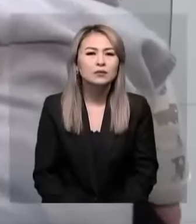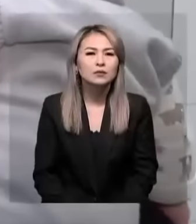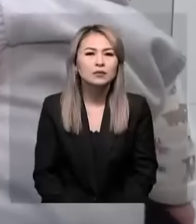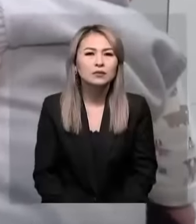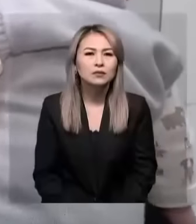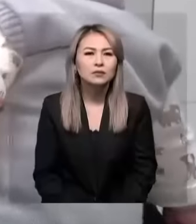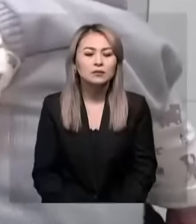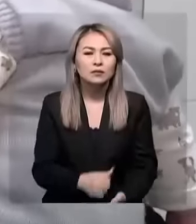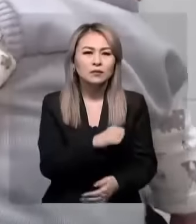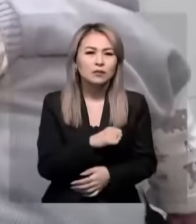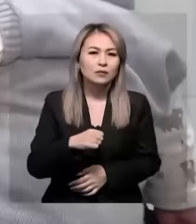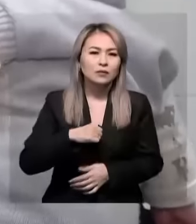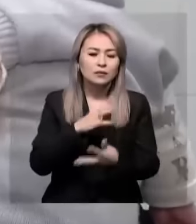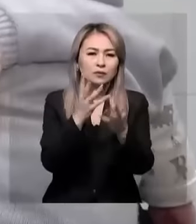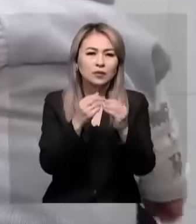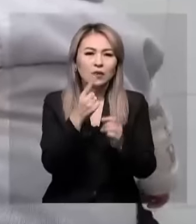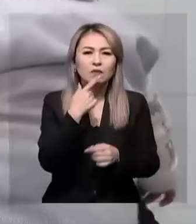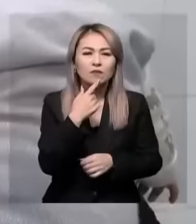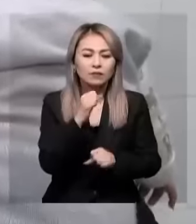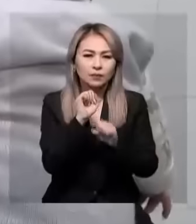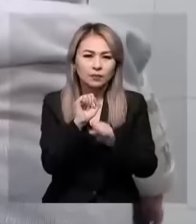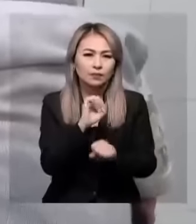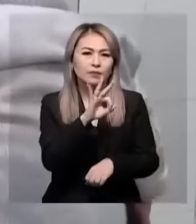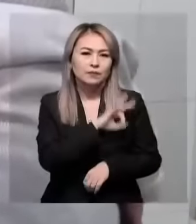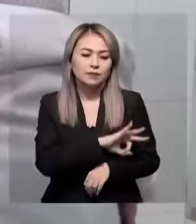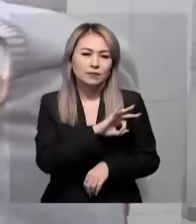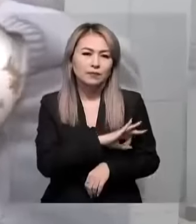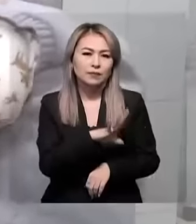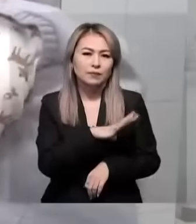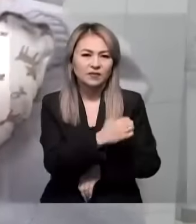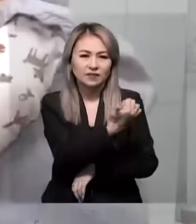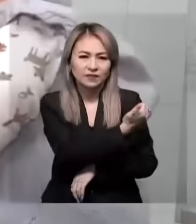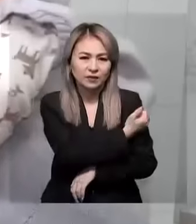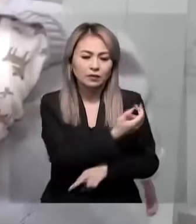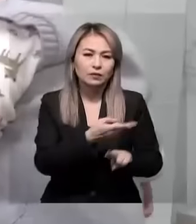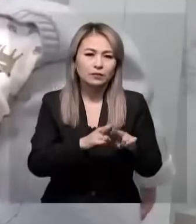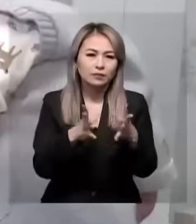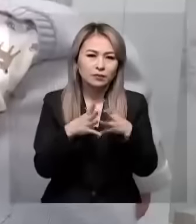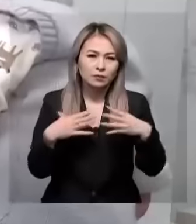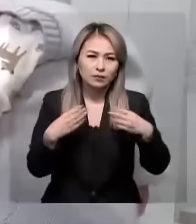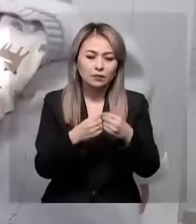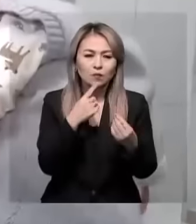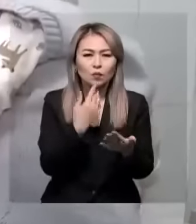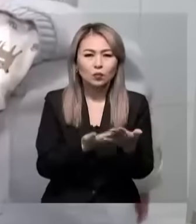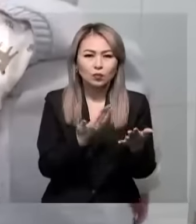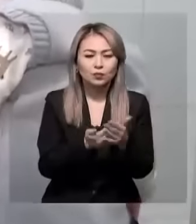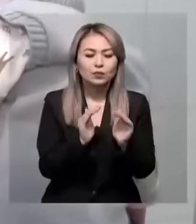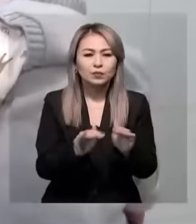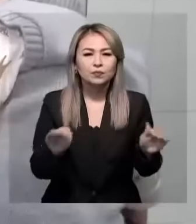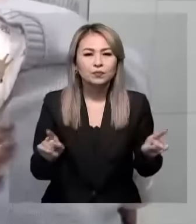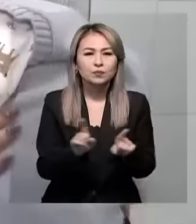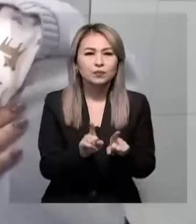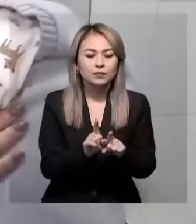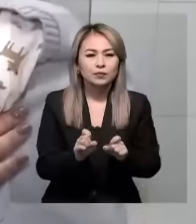самый эффективный способ. Қызылшадан қорғанудың ең тиімді жолы вакцинация. Сондықтан отбасымызбен ақылдаса келе баламызға